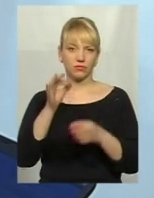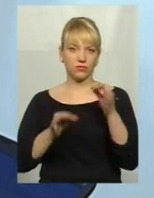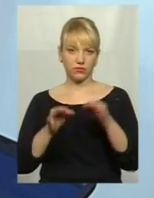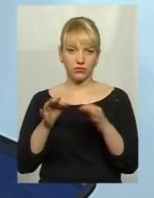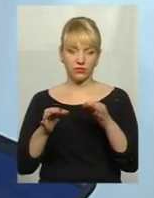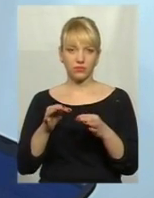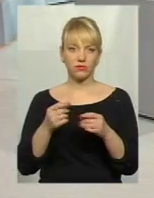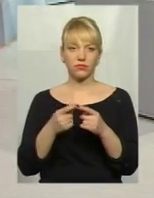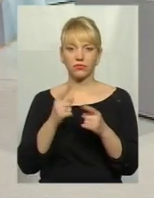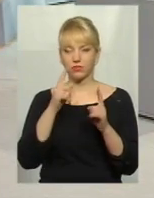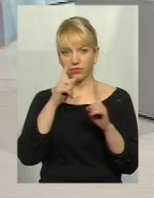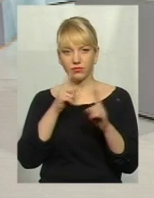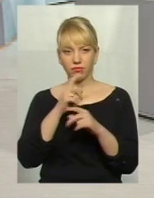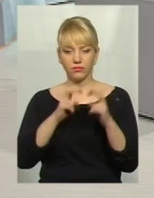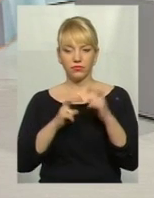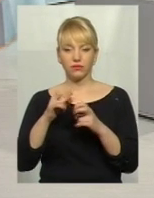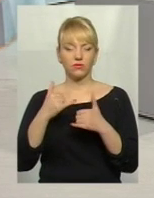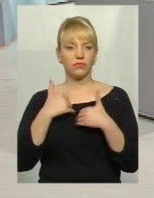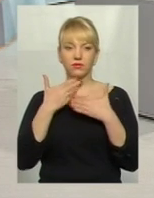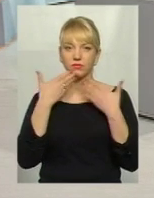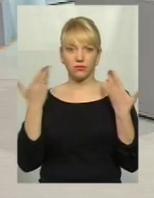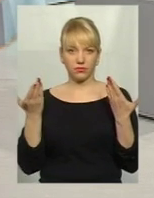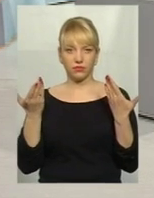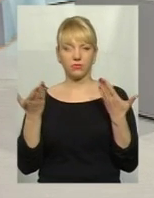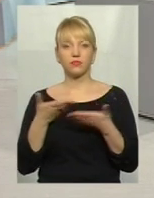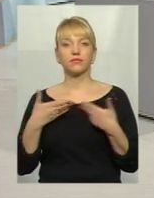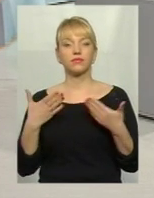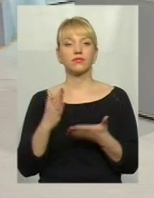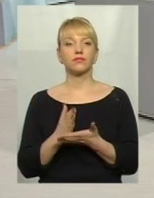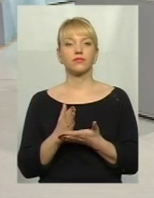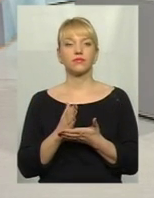і невеличких підприємств, у нас немає. Ми є,